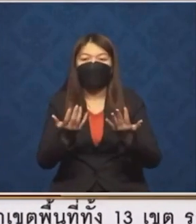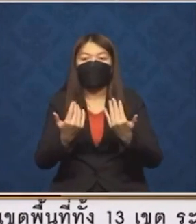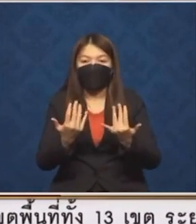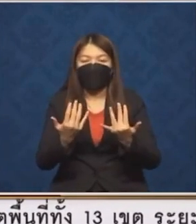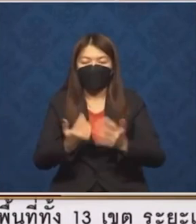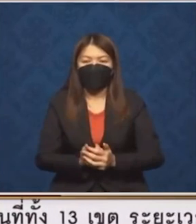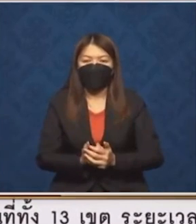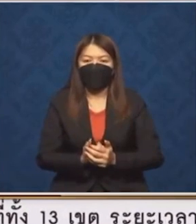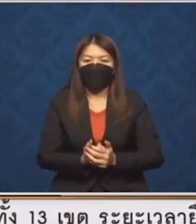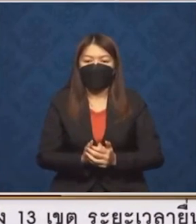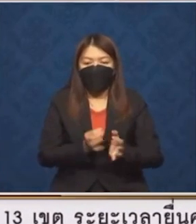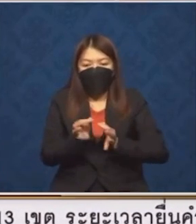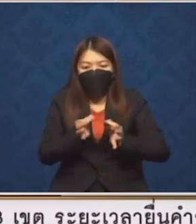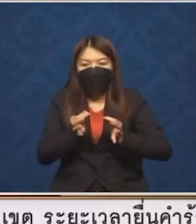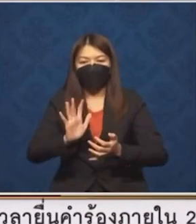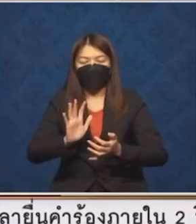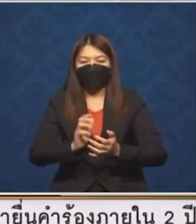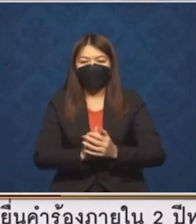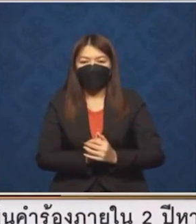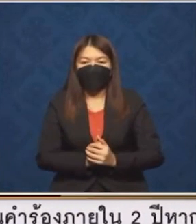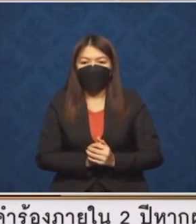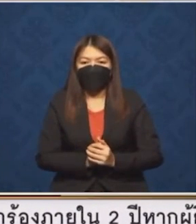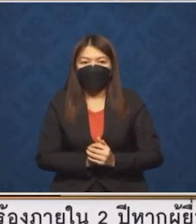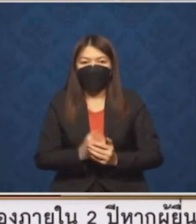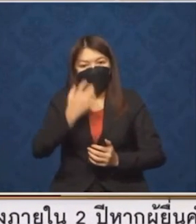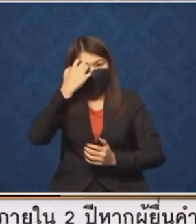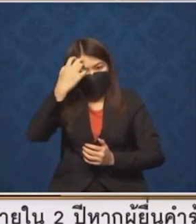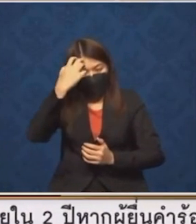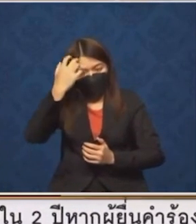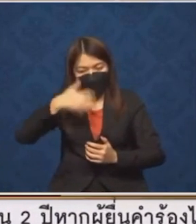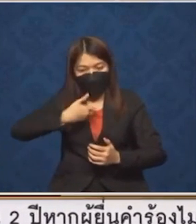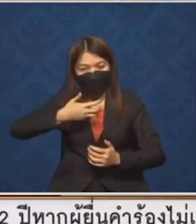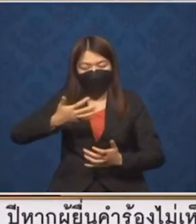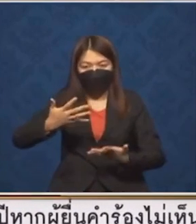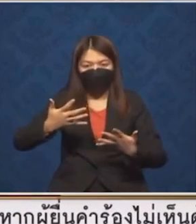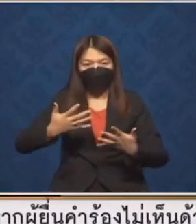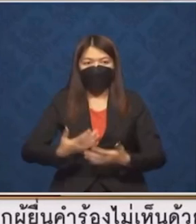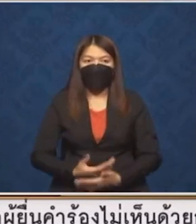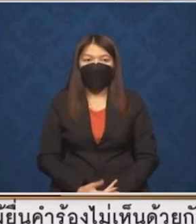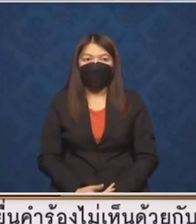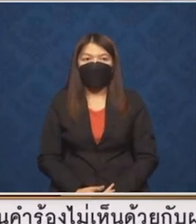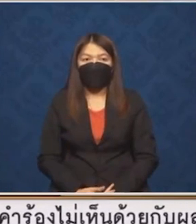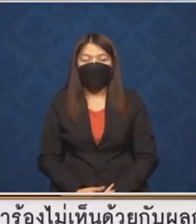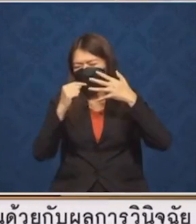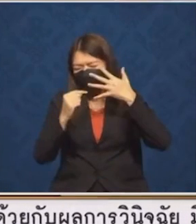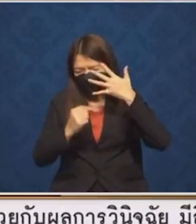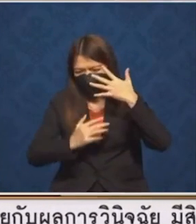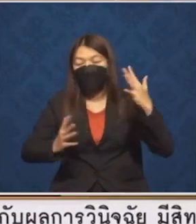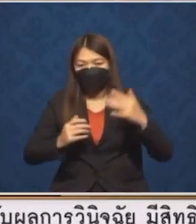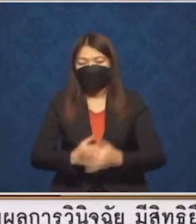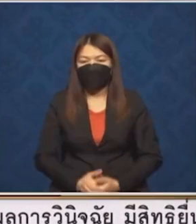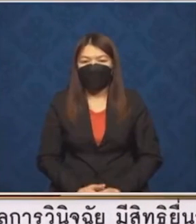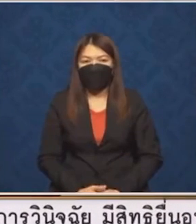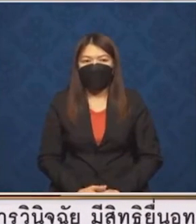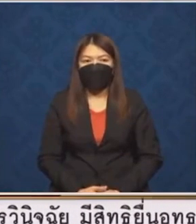ที่ผมพูดมาเนี่ยไม่ได้มีอารมณ์อะไรเลยนะผมไม่ได้โมโหอะไรทั้งสิ้นแต่ผมจะต้องรีบพูดหน่อยเพราะเรื่องมันเยอะไงถ้ามี